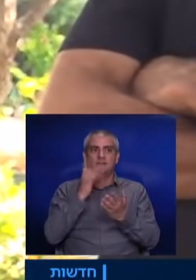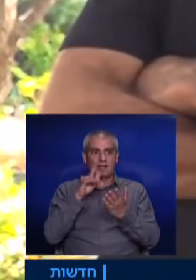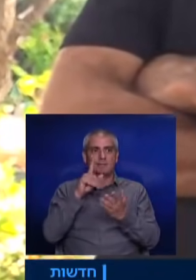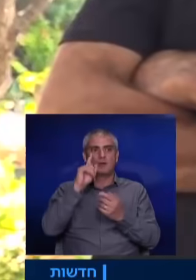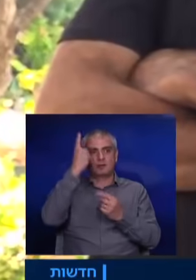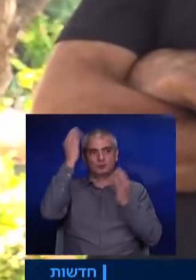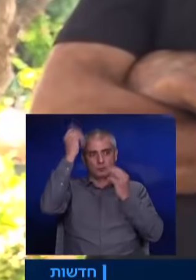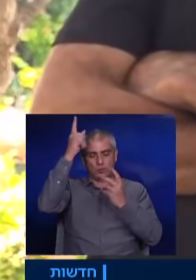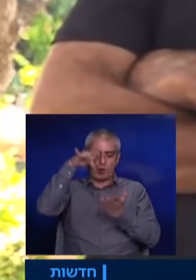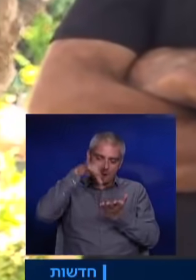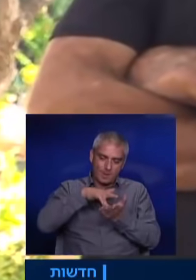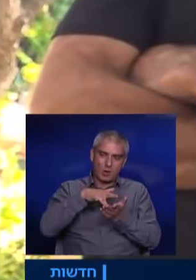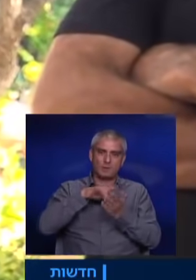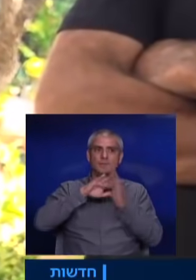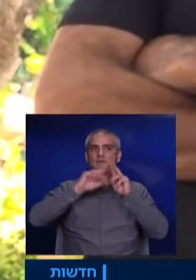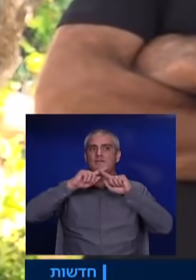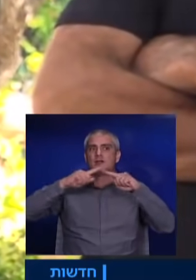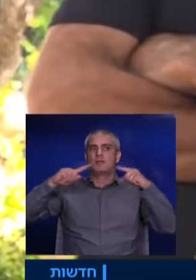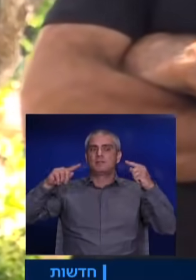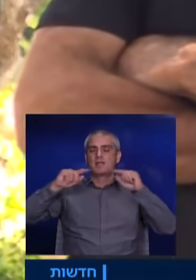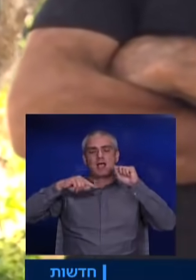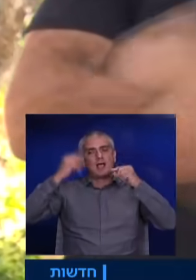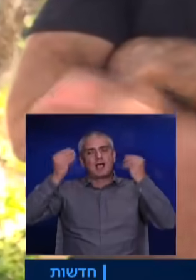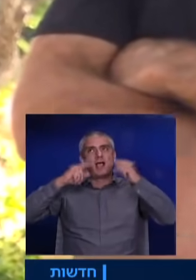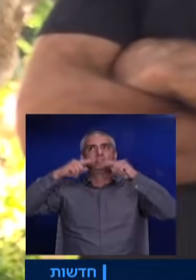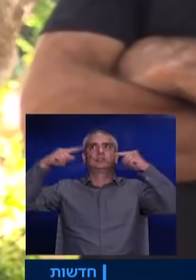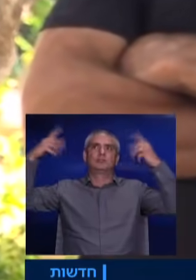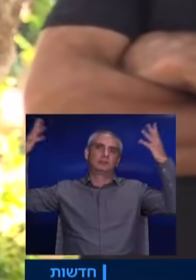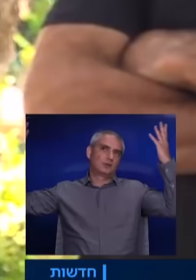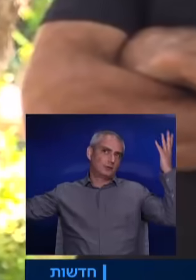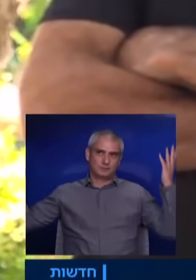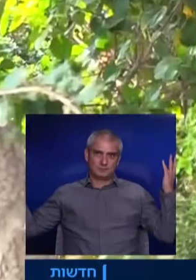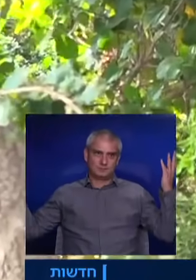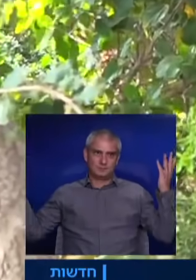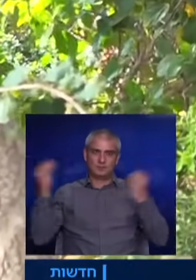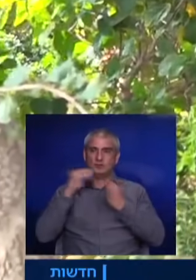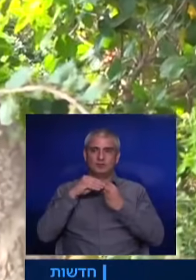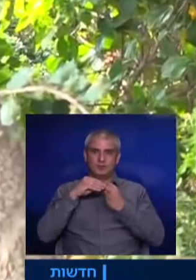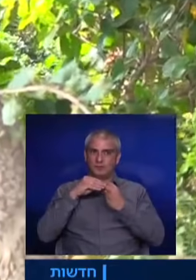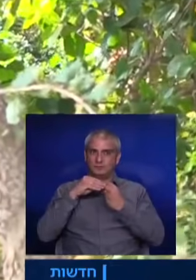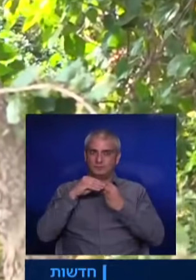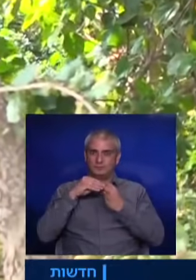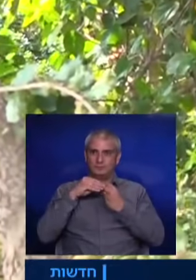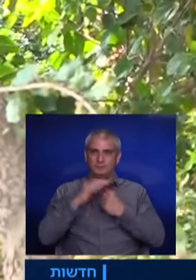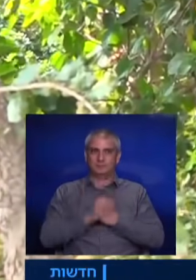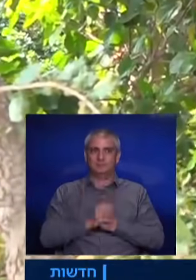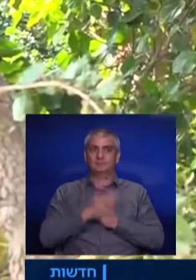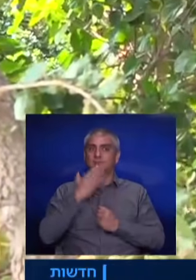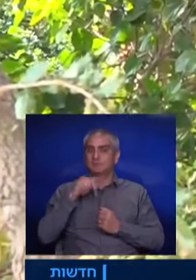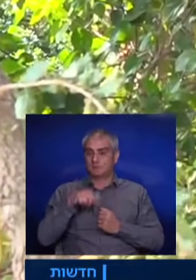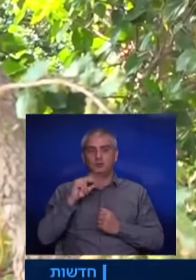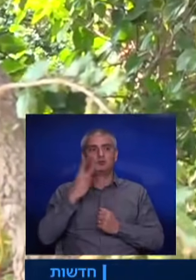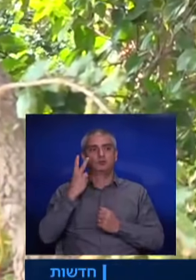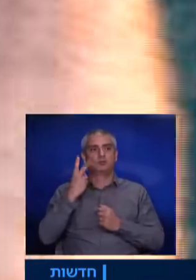הקדוש ברוך הוא והמקום וכל מיני, כל מיני אסוציאציות נוספות. בישראל יש